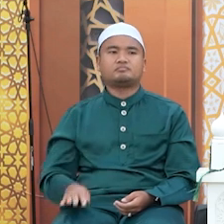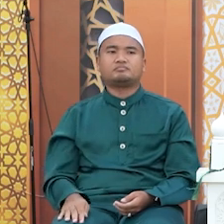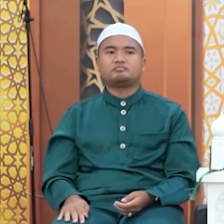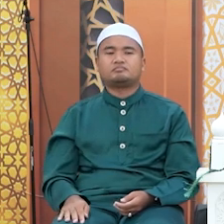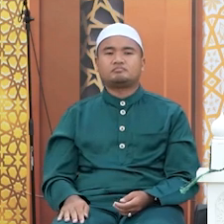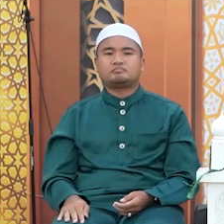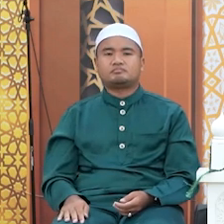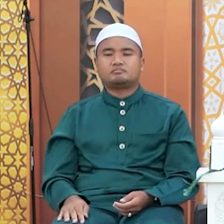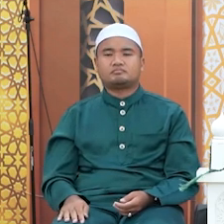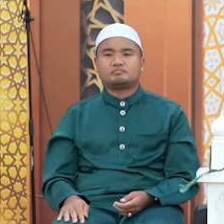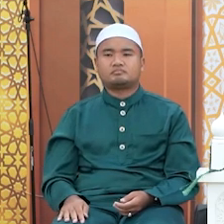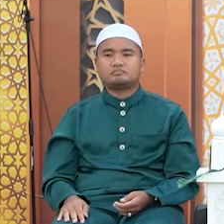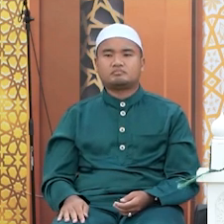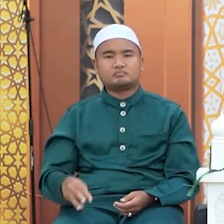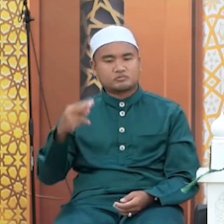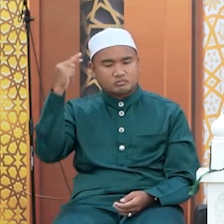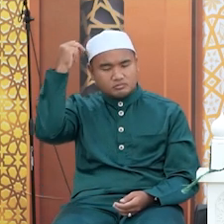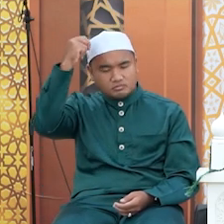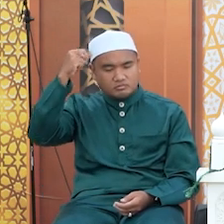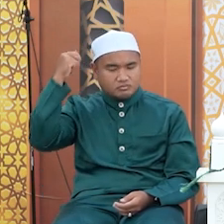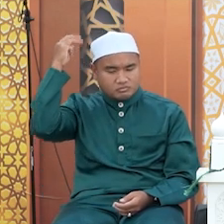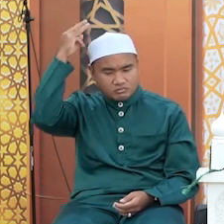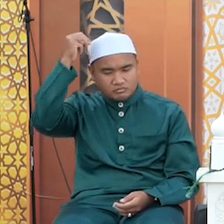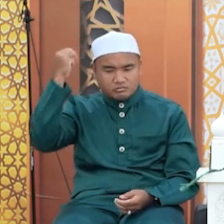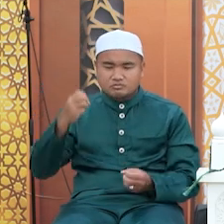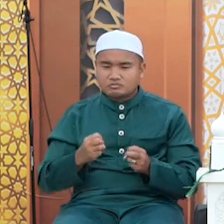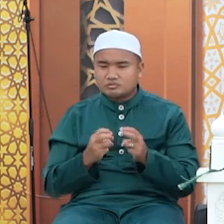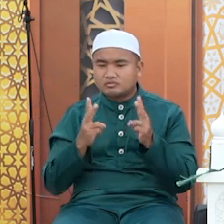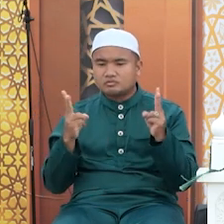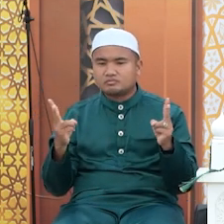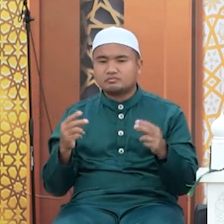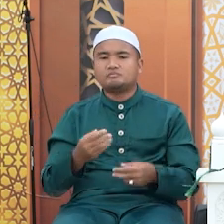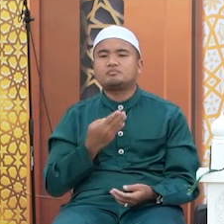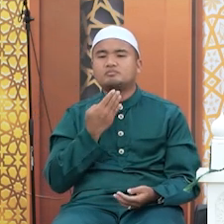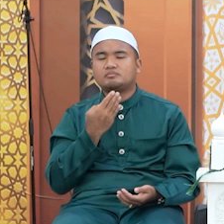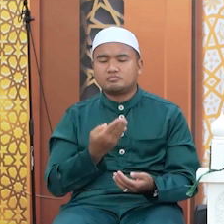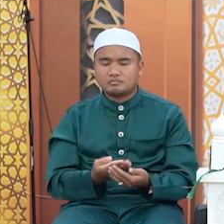Betapa pemurahnya Rasulullah sallallahu alaihi wasallam dengan sifat rahmah.